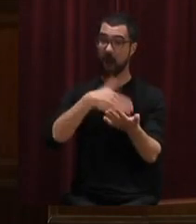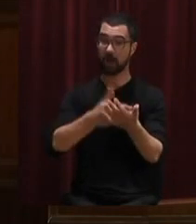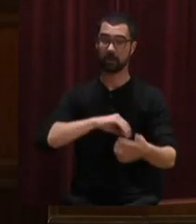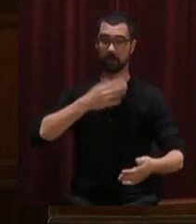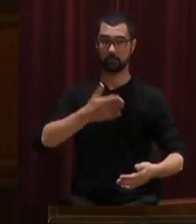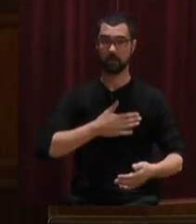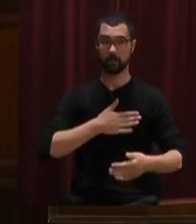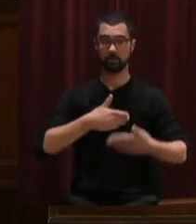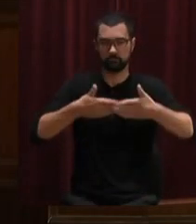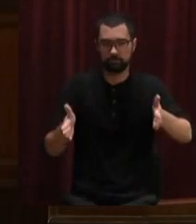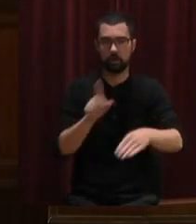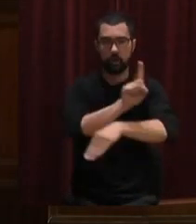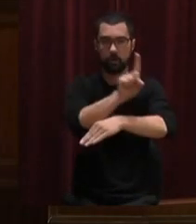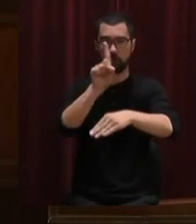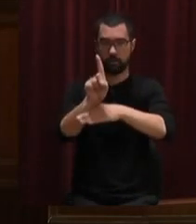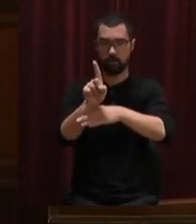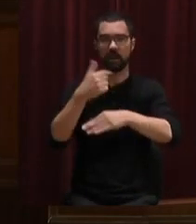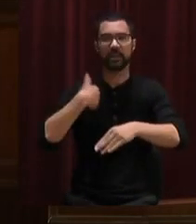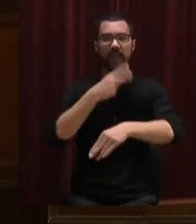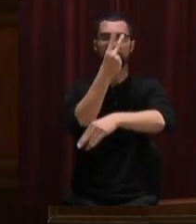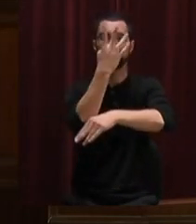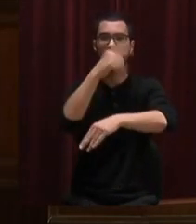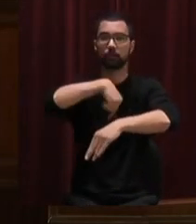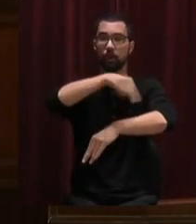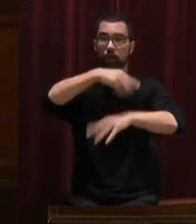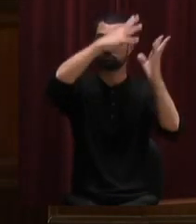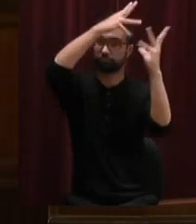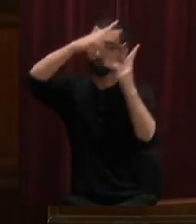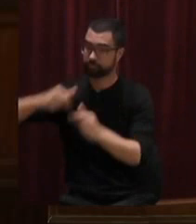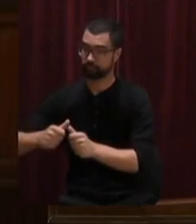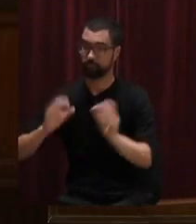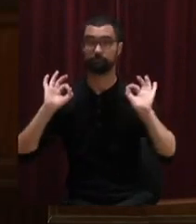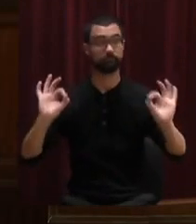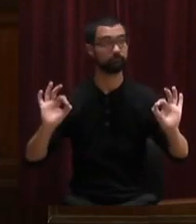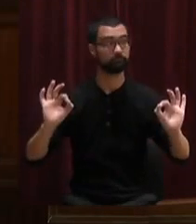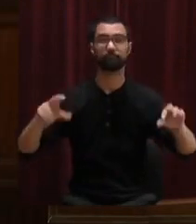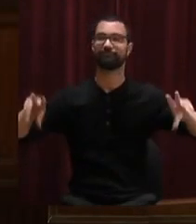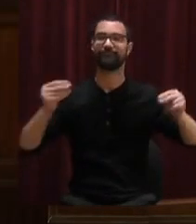les 11 hores, que hauran transcorregut 24 hores. Bon dia.